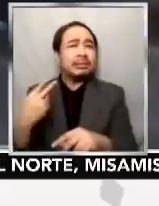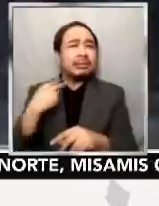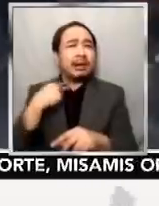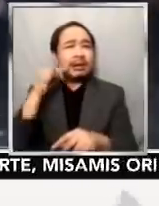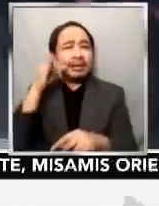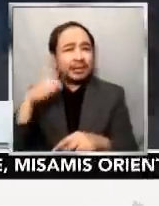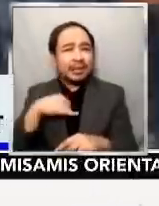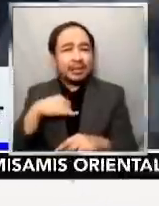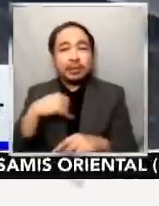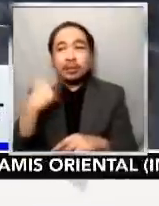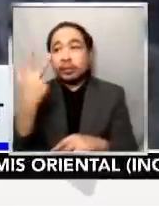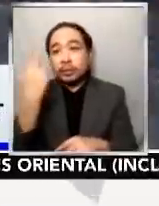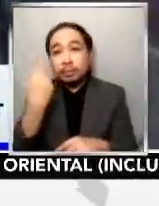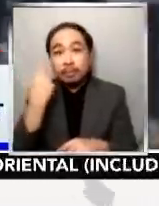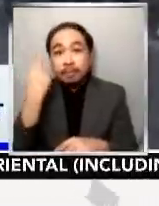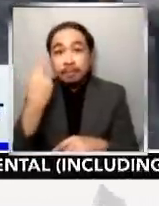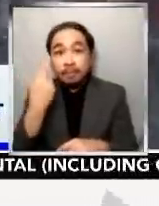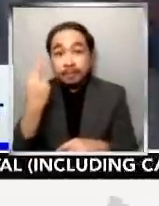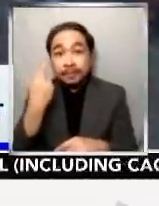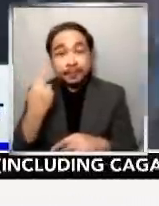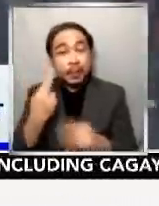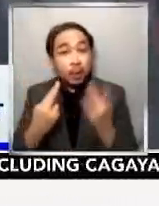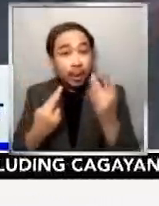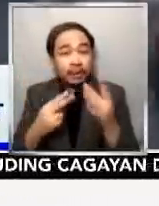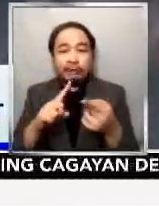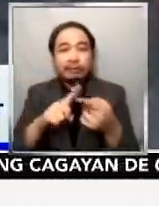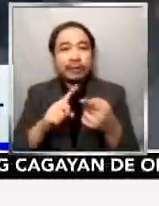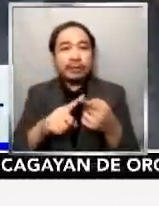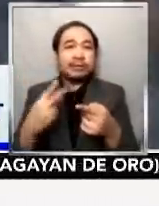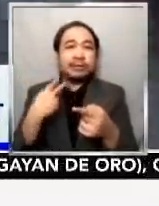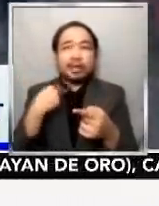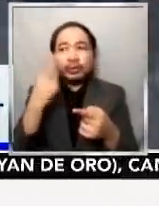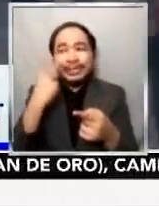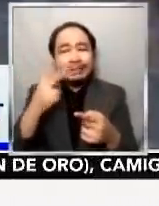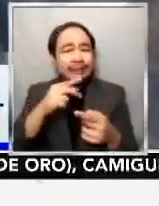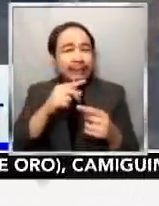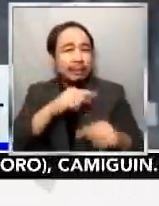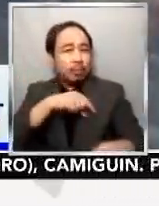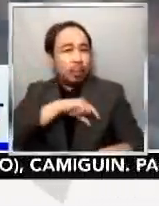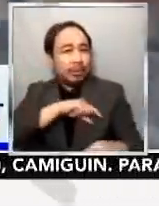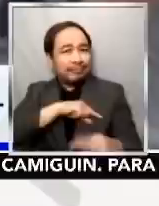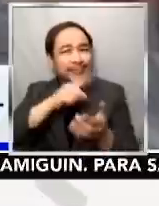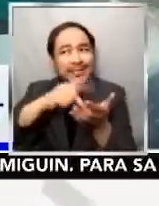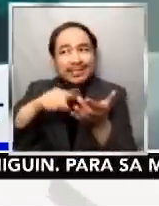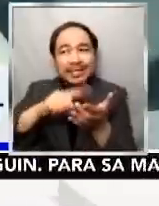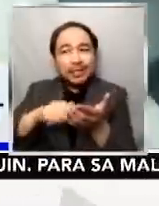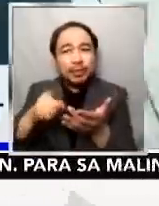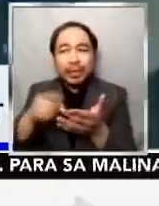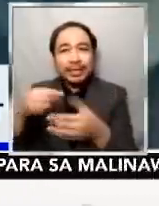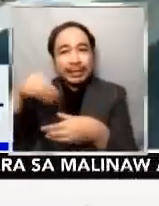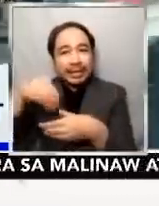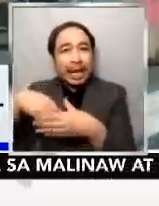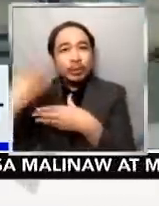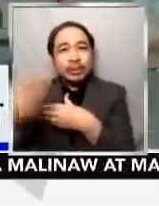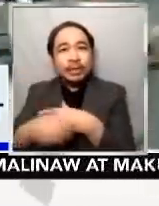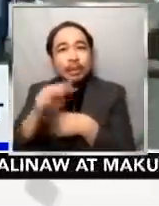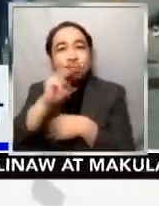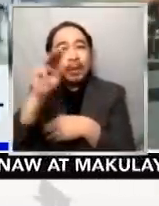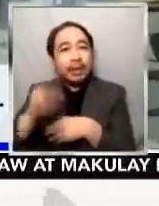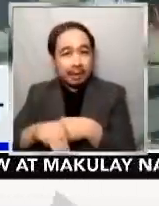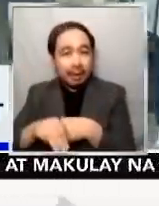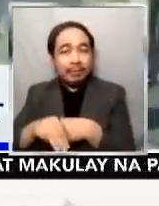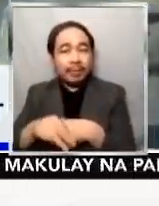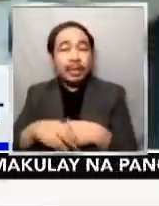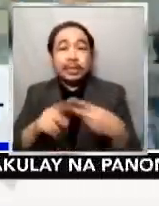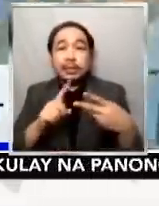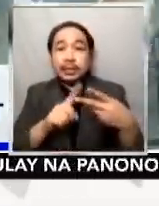ng DOTR. Una, naipit sa checkpoint ang mga operator na nasa labas ng Metro Manila ang garahe at terminal. Pangalawa, binili na ng mga chopper